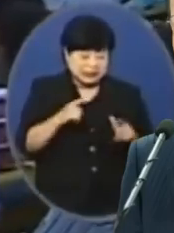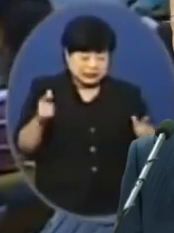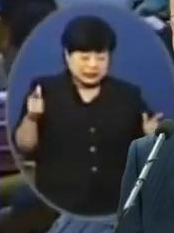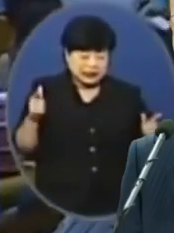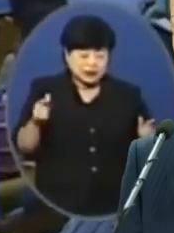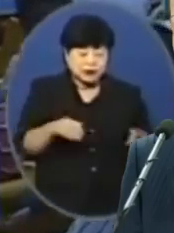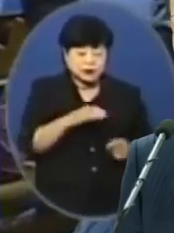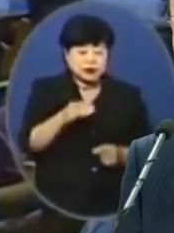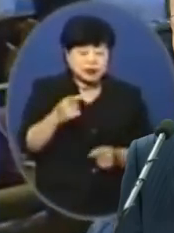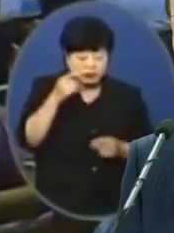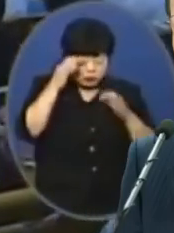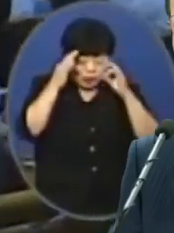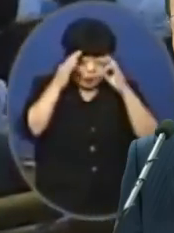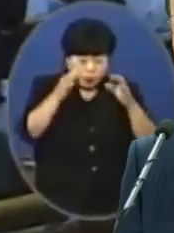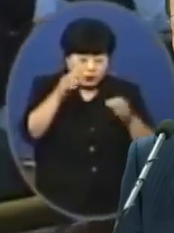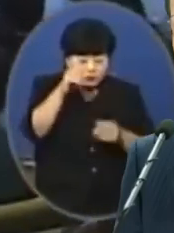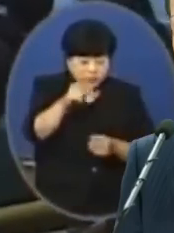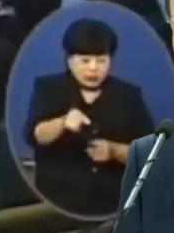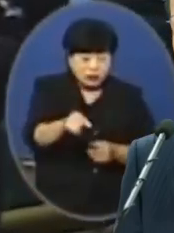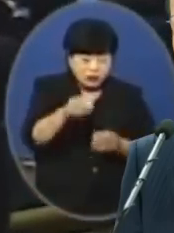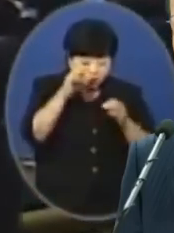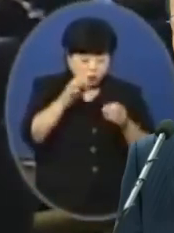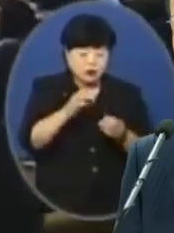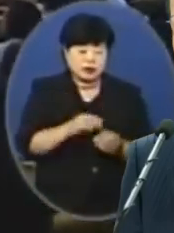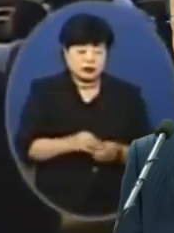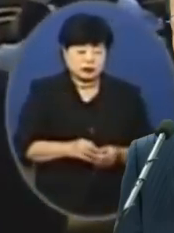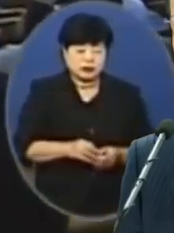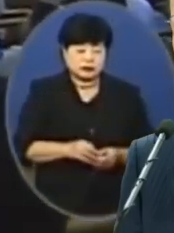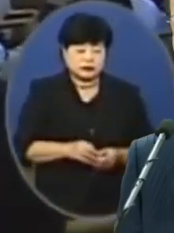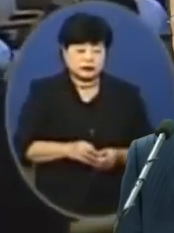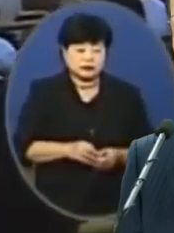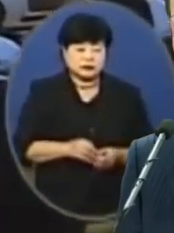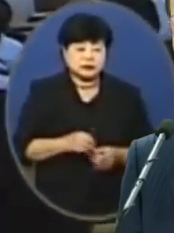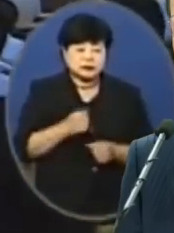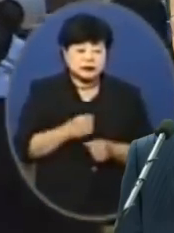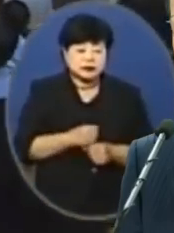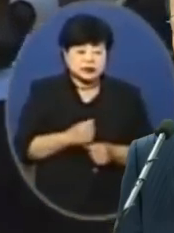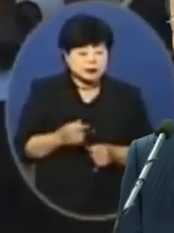아니라, 우리 눈에 보이는 것은 눈에 보이는 것으로 만들어진 것이 아니고